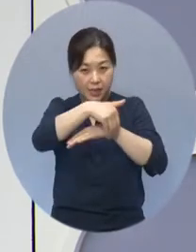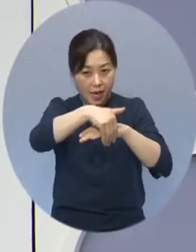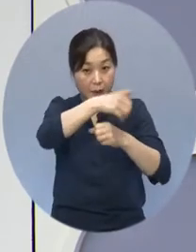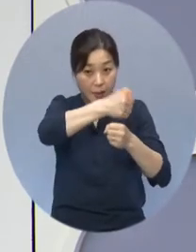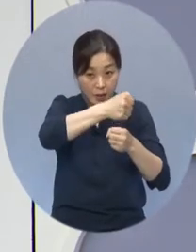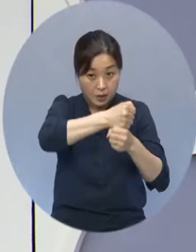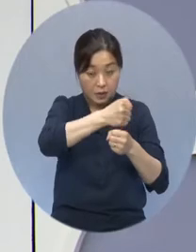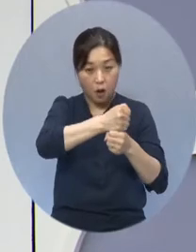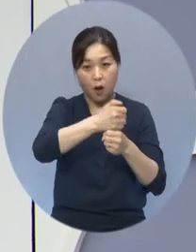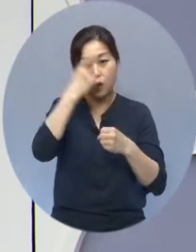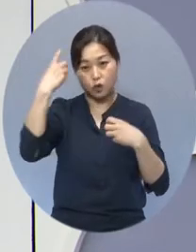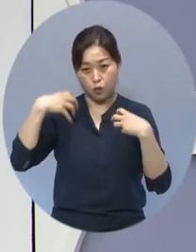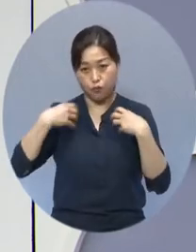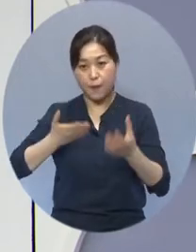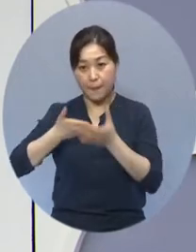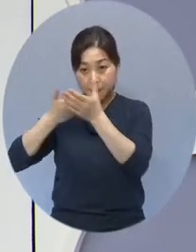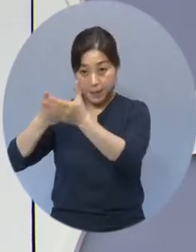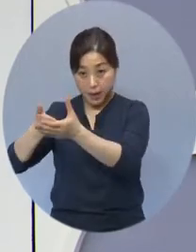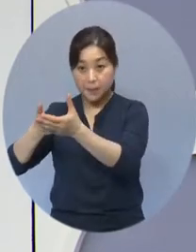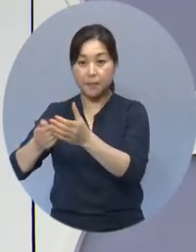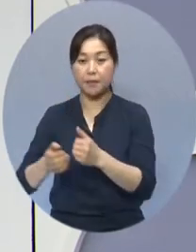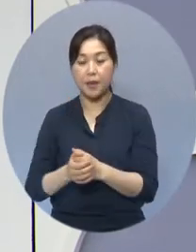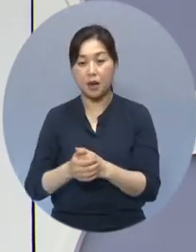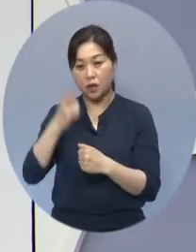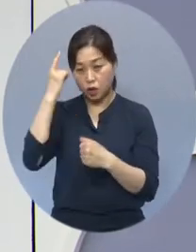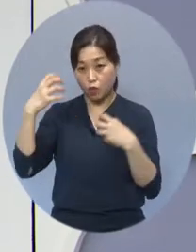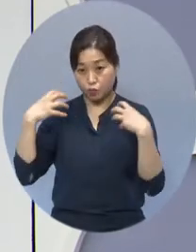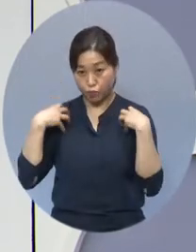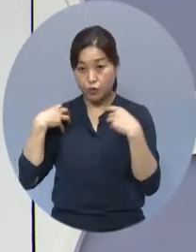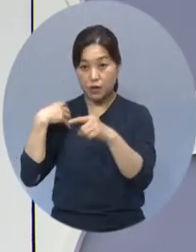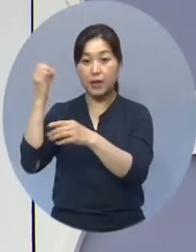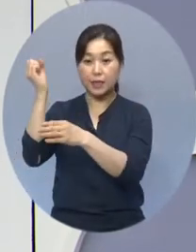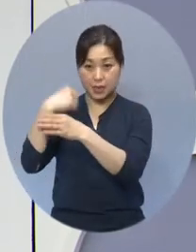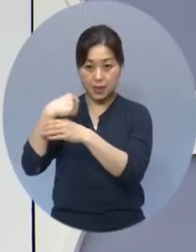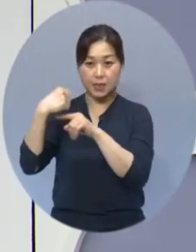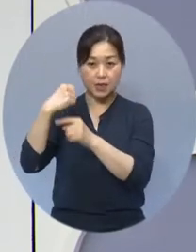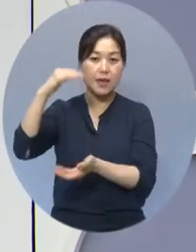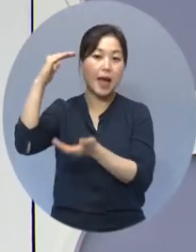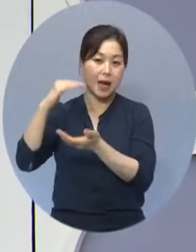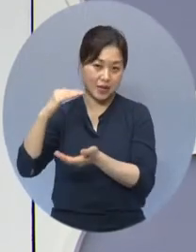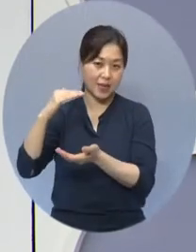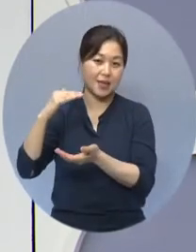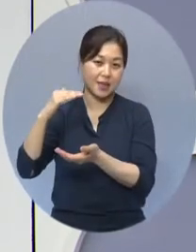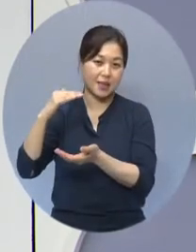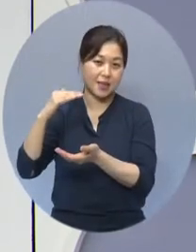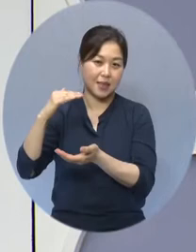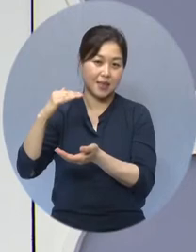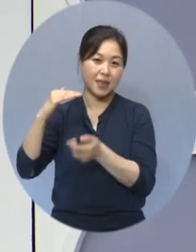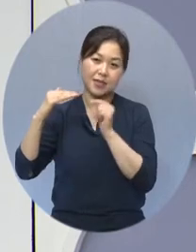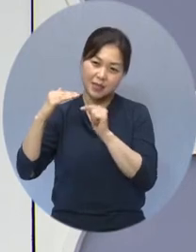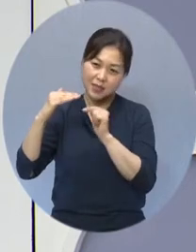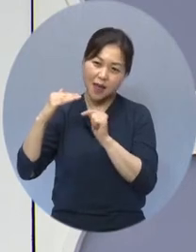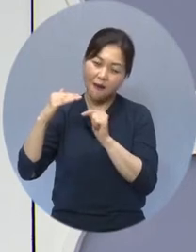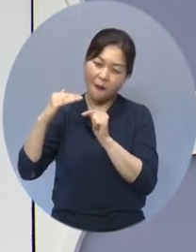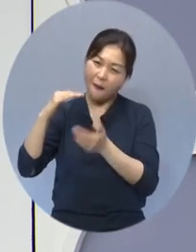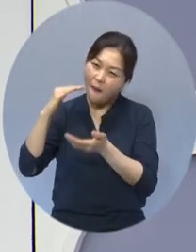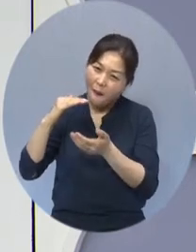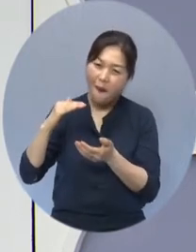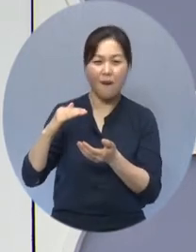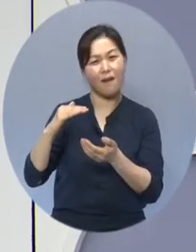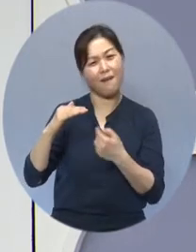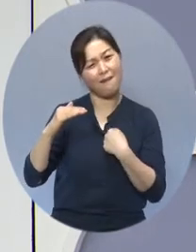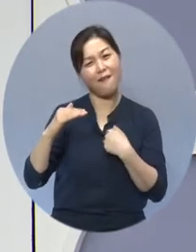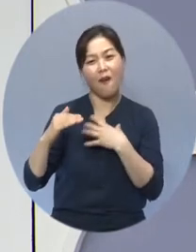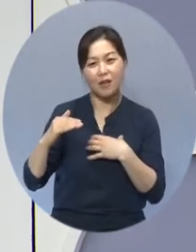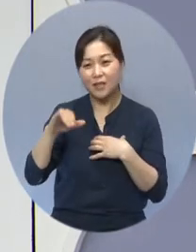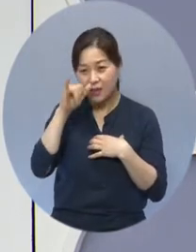하면 이제 정부 부처가 승인해 주는 것이 얼마만큼 해줄 것이냐. 이게 사실은 걱정이 예. 돼요, 지금부터. 그렇죠.